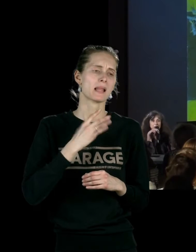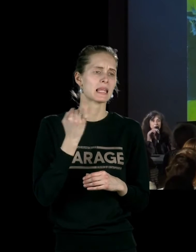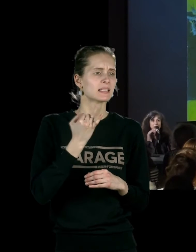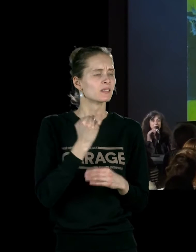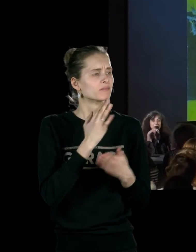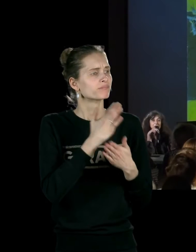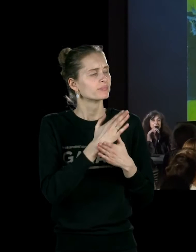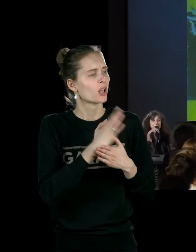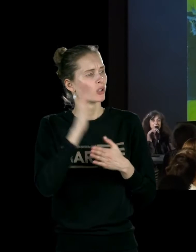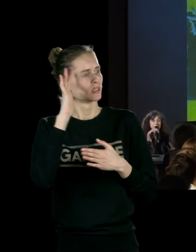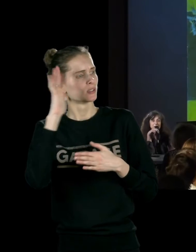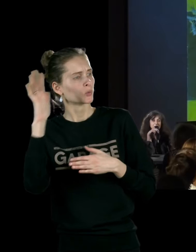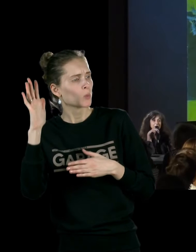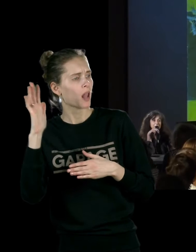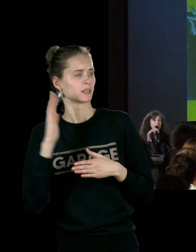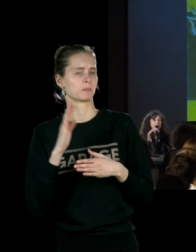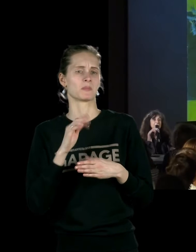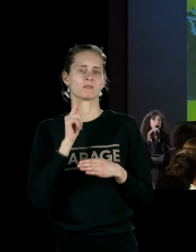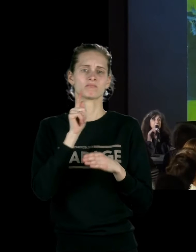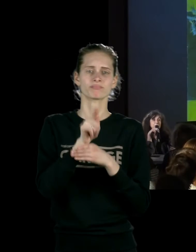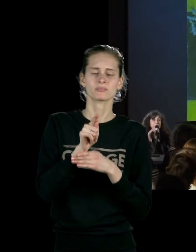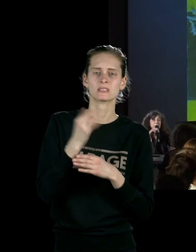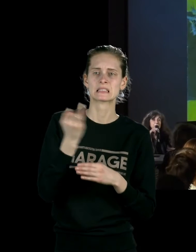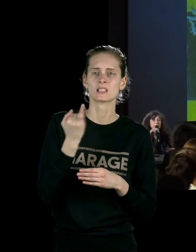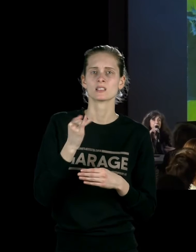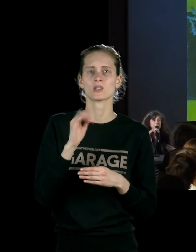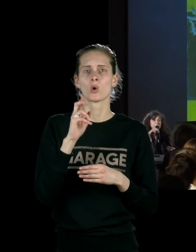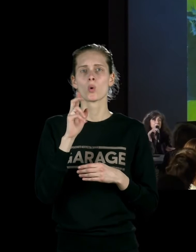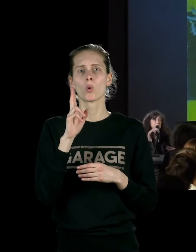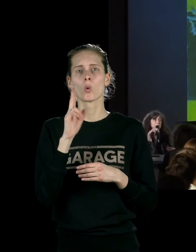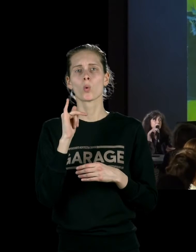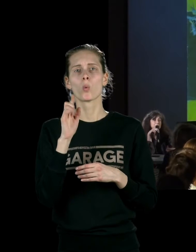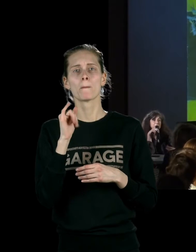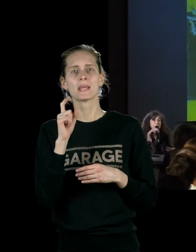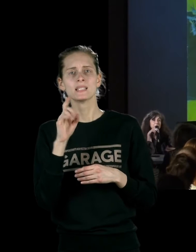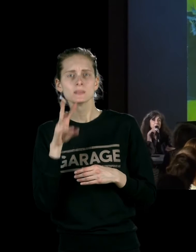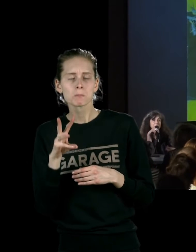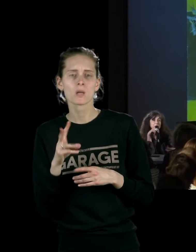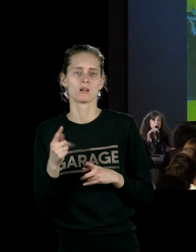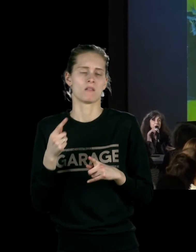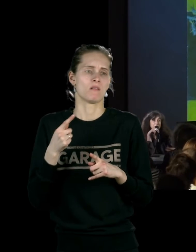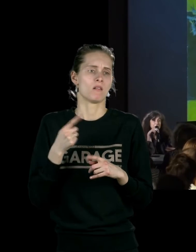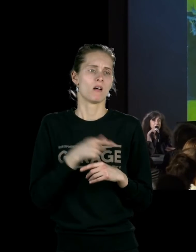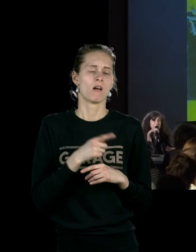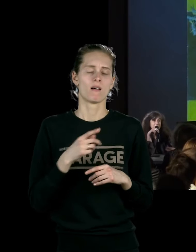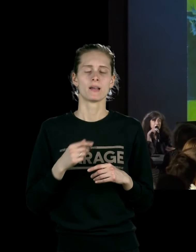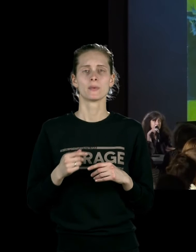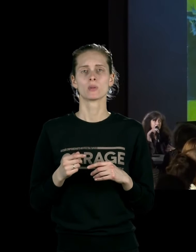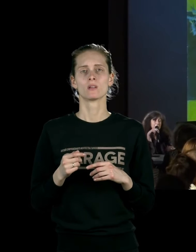и посткубистическими ландшафтами, но в историю искусства он, конечно, войдет как художник,